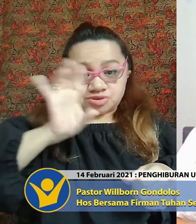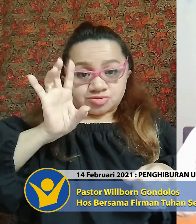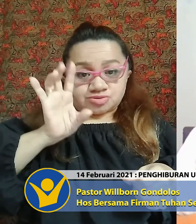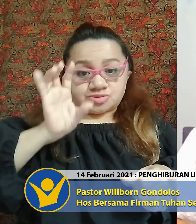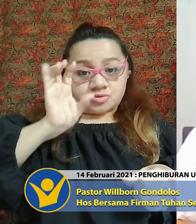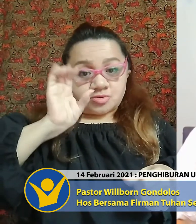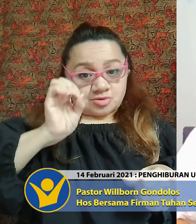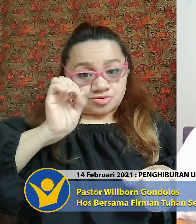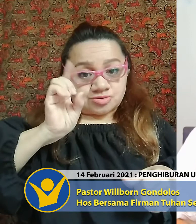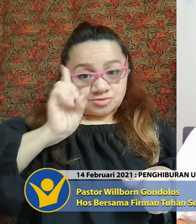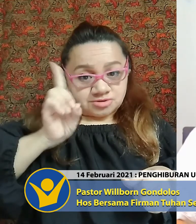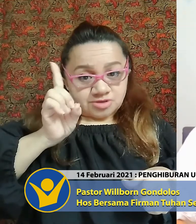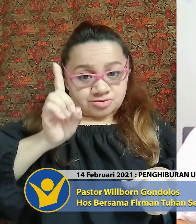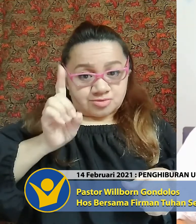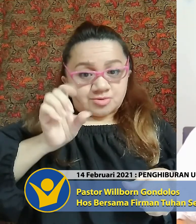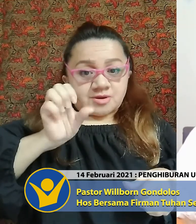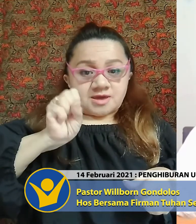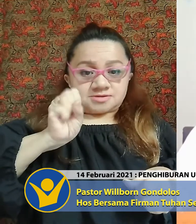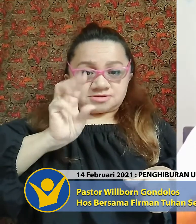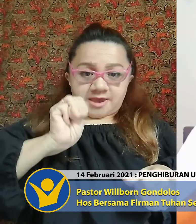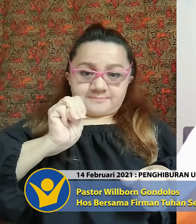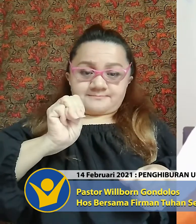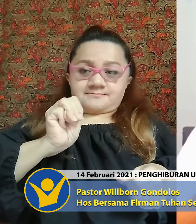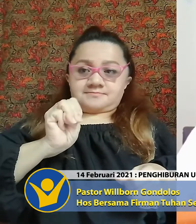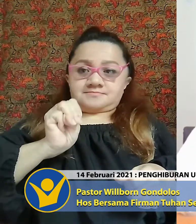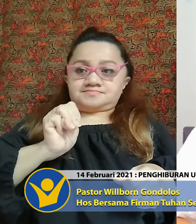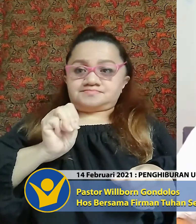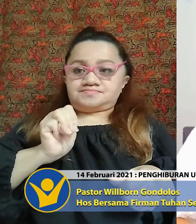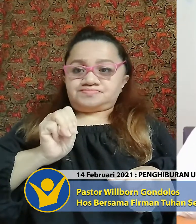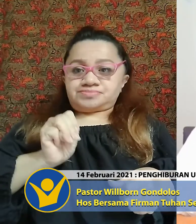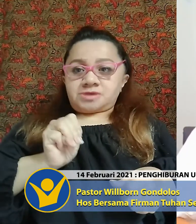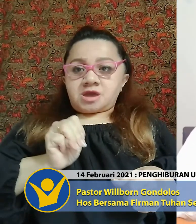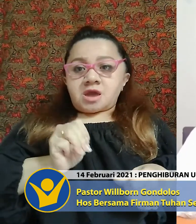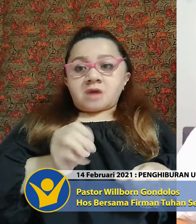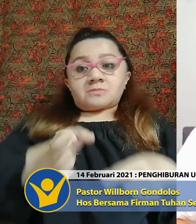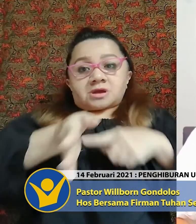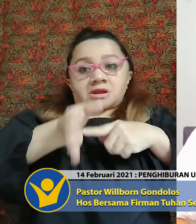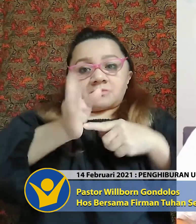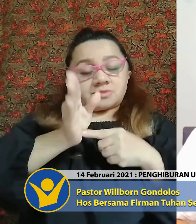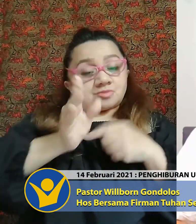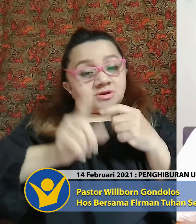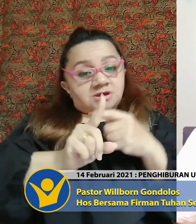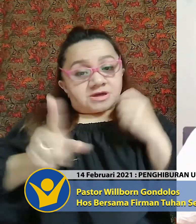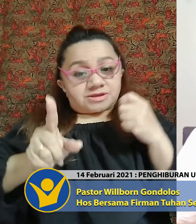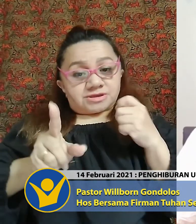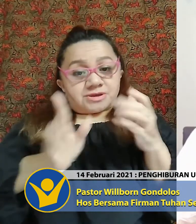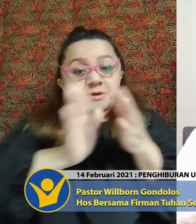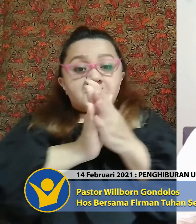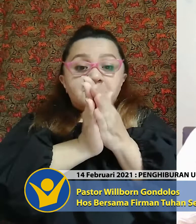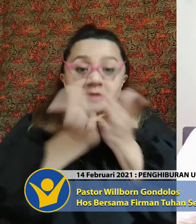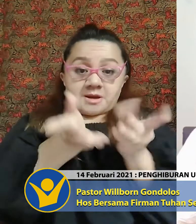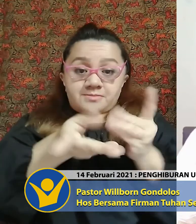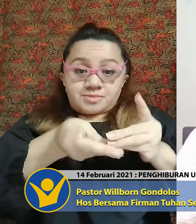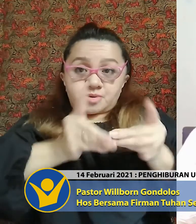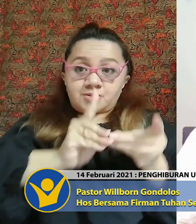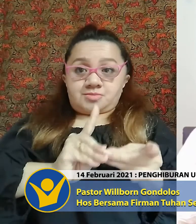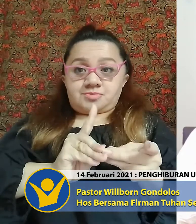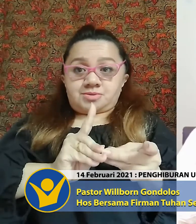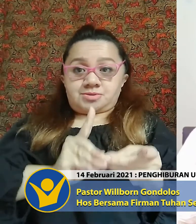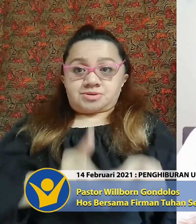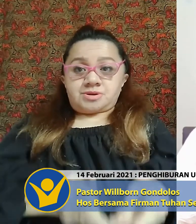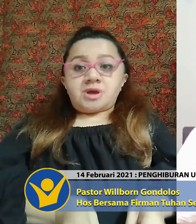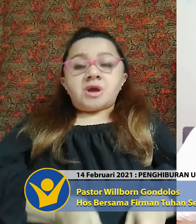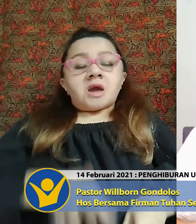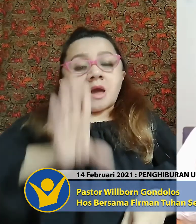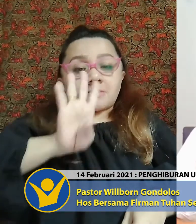539 sebelum Masehi. Dua kali umat Tuhan menerima akibat dari kesalahan-kesalahan